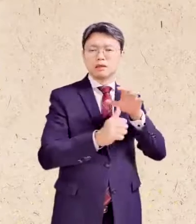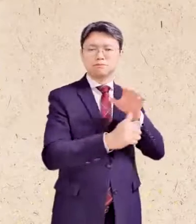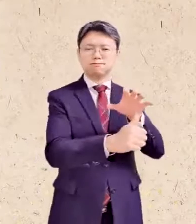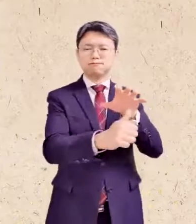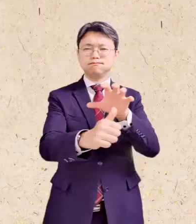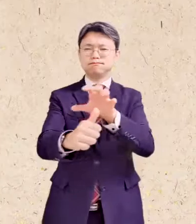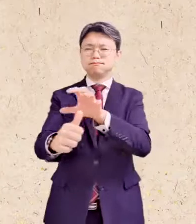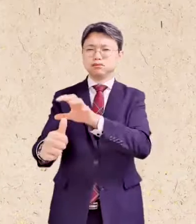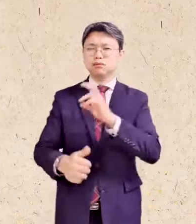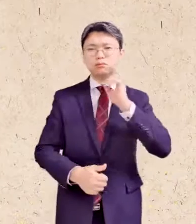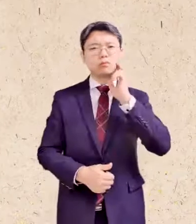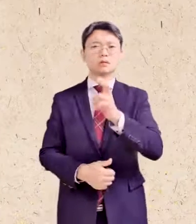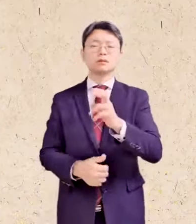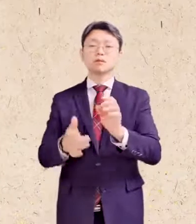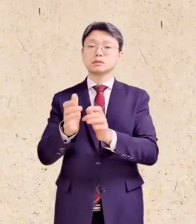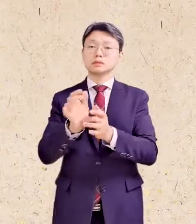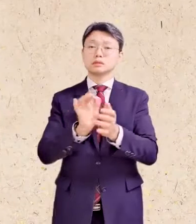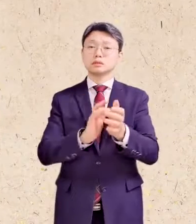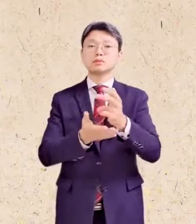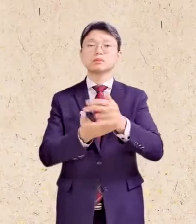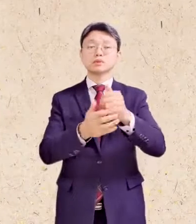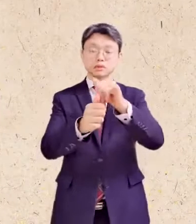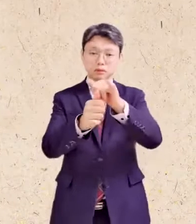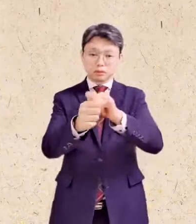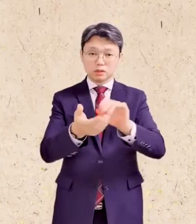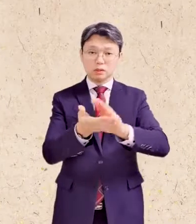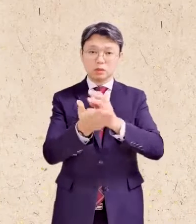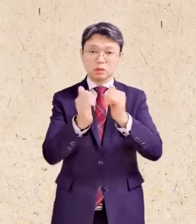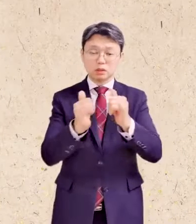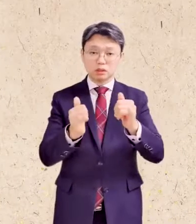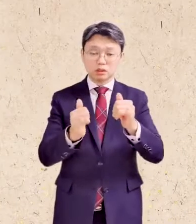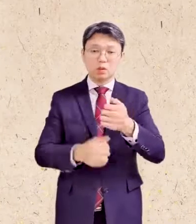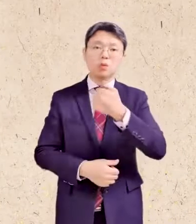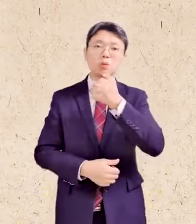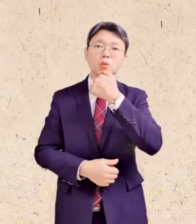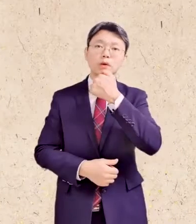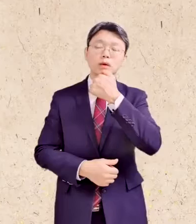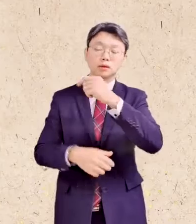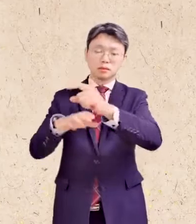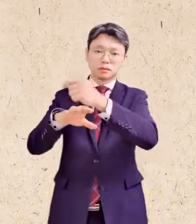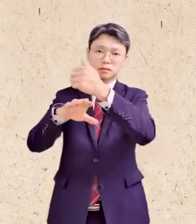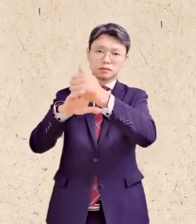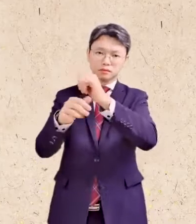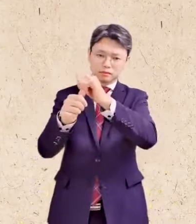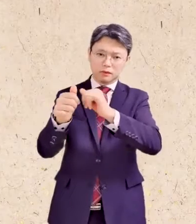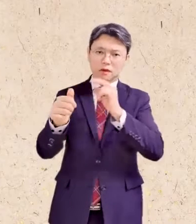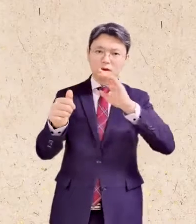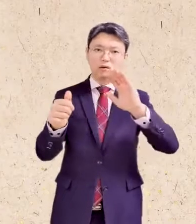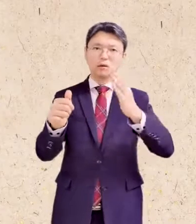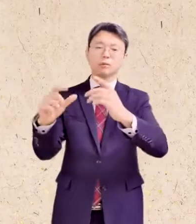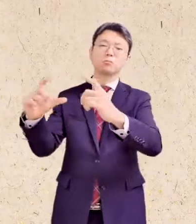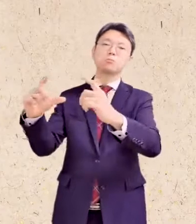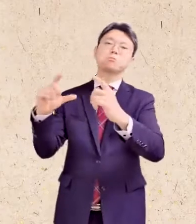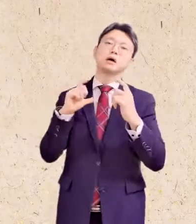그리스도인들에게까지 박해가 가해졌지요. 예수님을 주님으로 섬기는 그리스도인들은 로마 황제를 주님으로 섬겨야